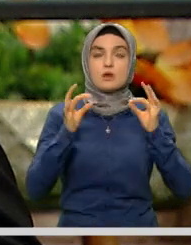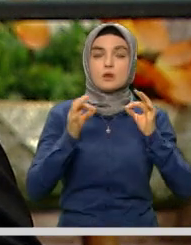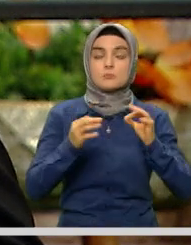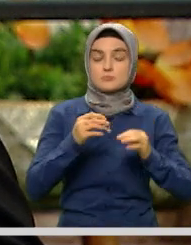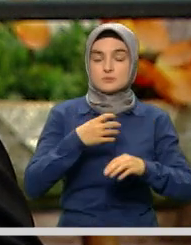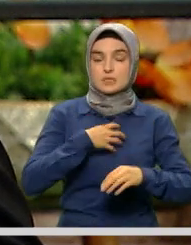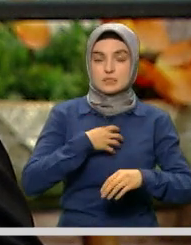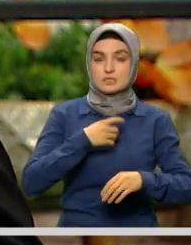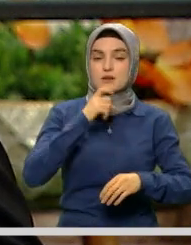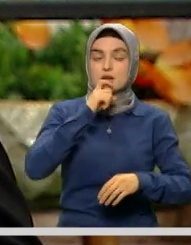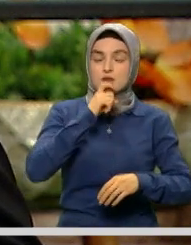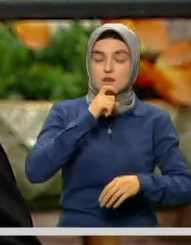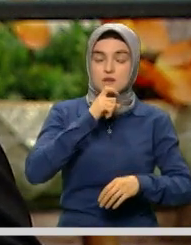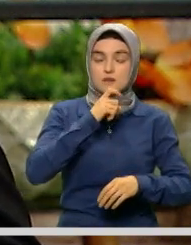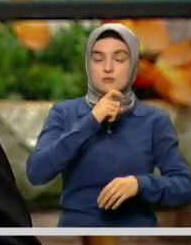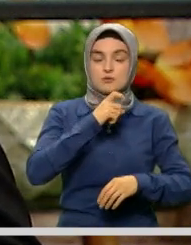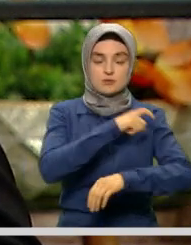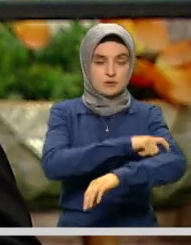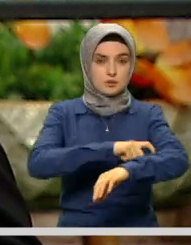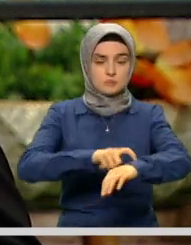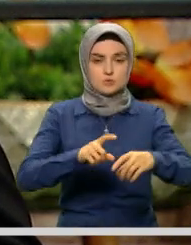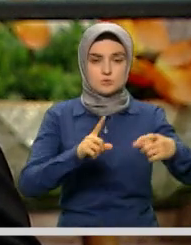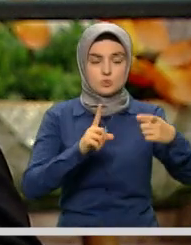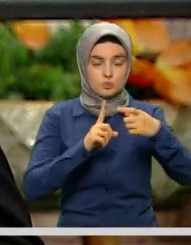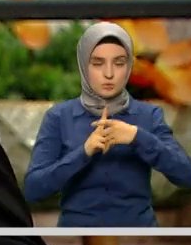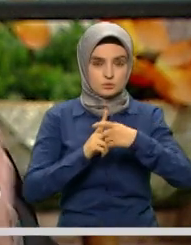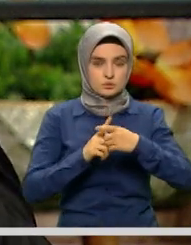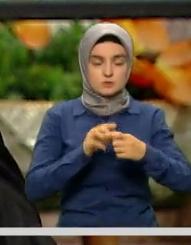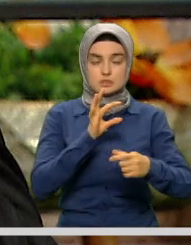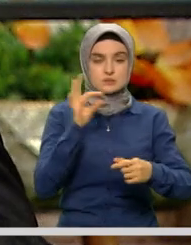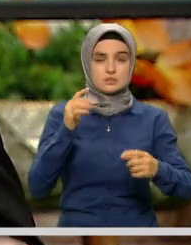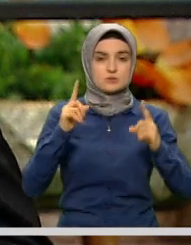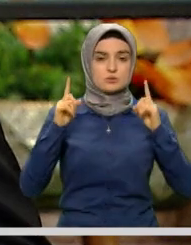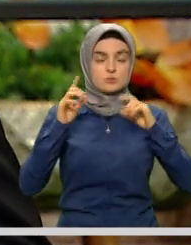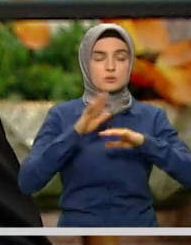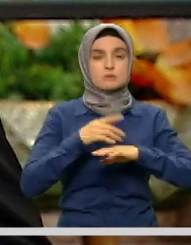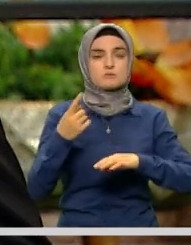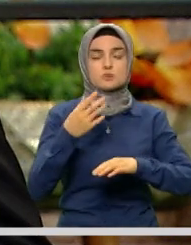korusa ve hiç tevbe edecek bir durumda olmasa, yani kendini öyle hissetse,